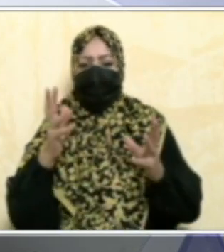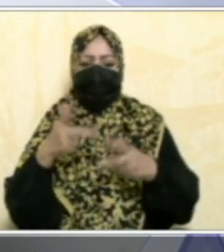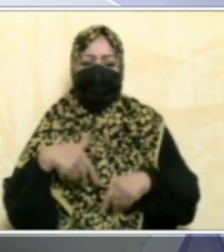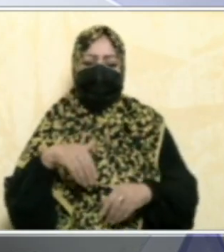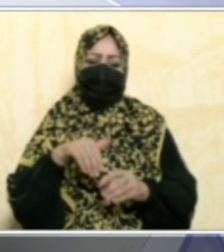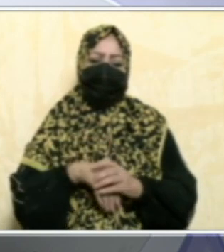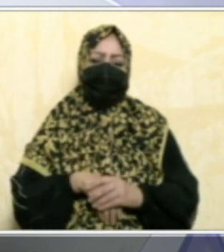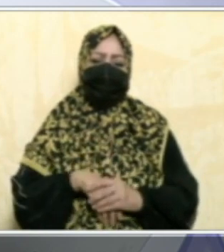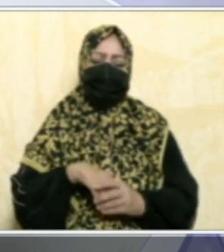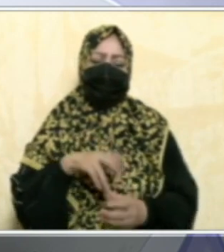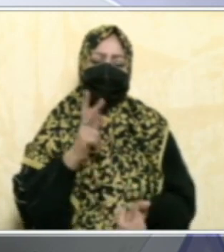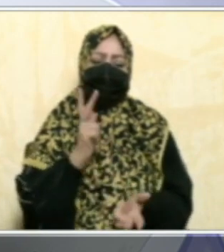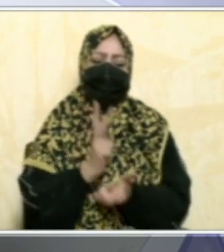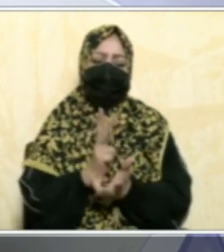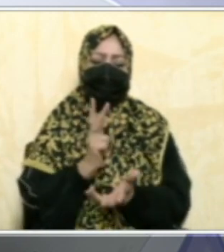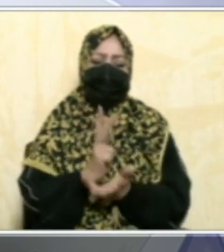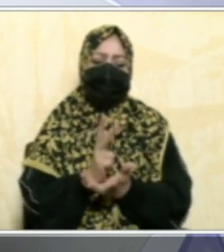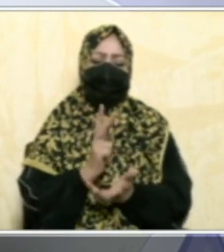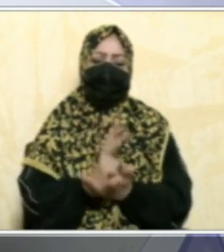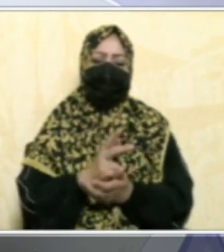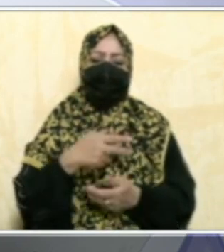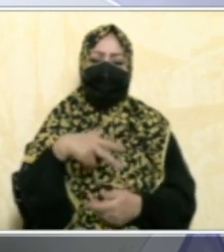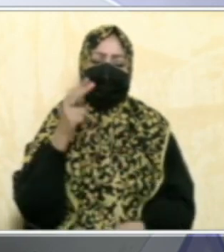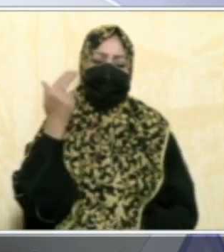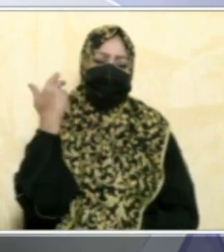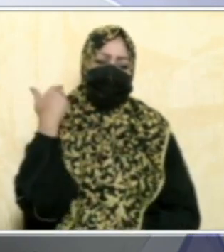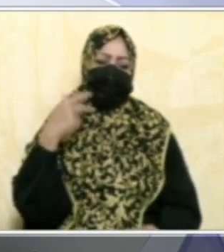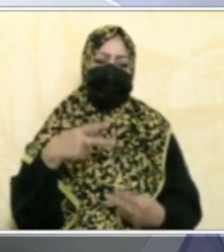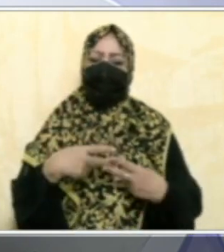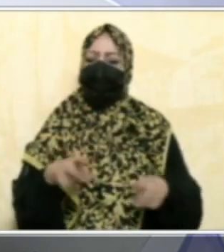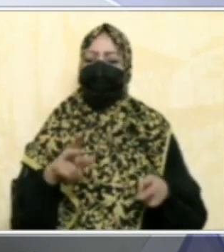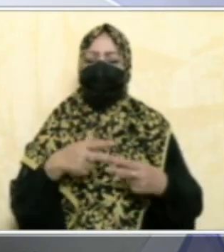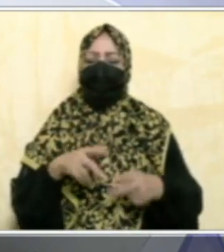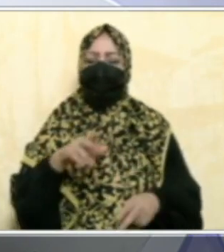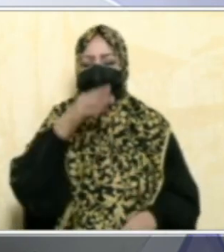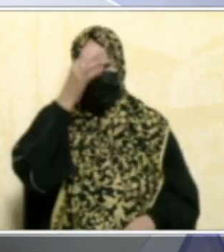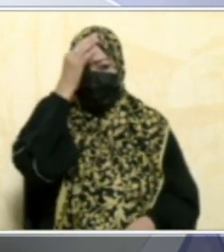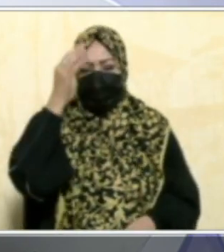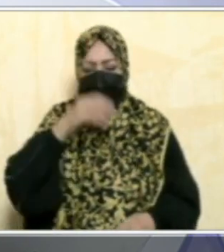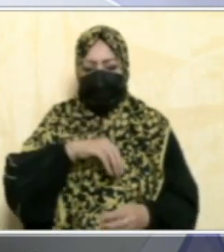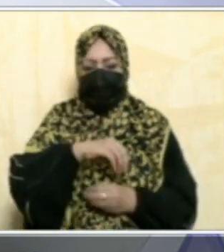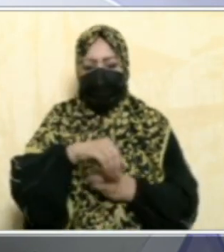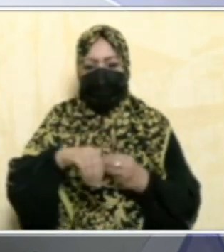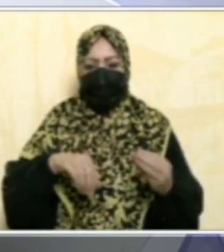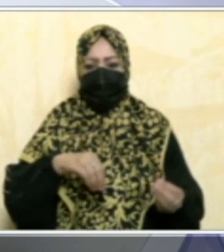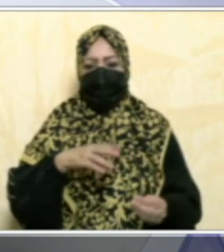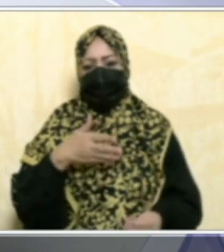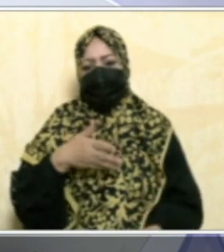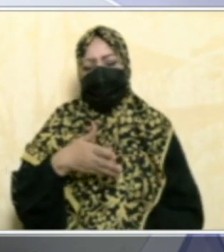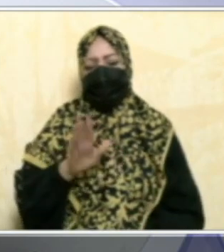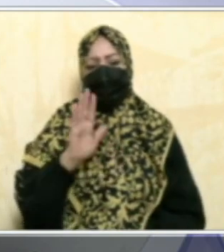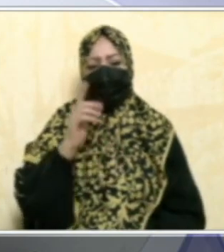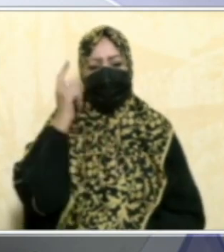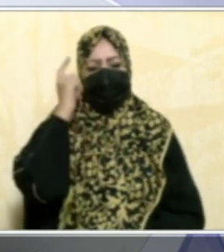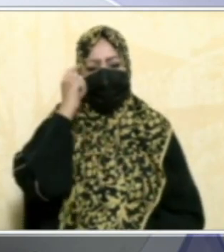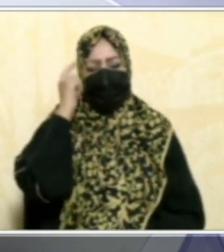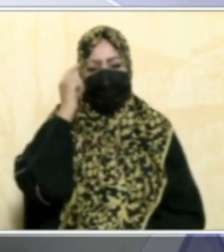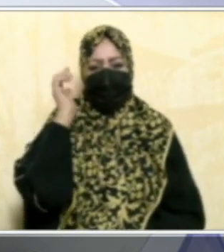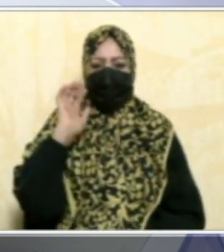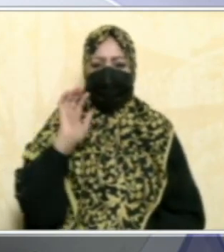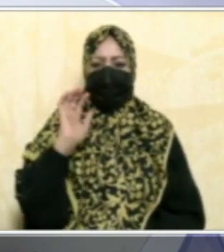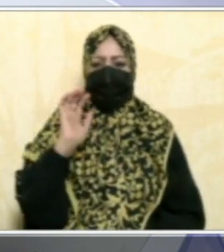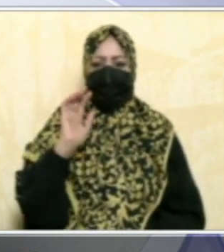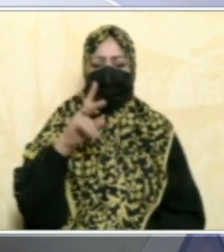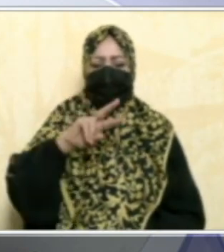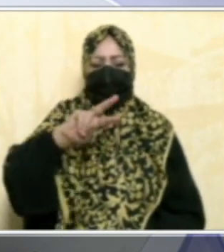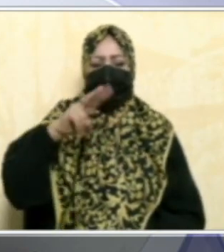حلال يعني إن شاء الله. وأما قصة يعني الذهاب إلى العمرة فهذا يختلف، إذا كان مش ماشية قبل العمرة